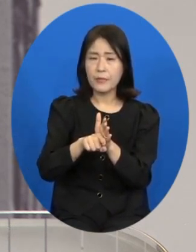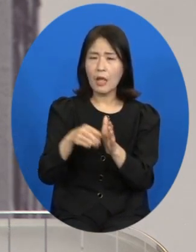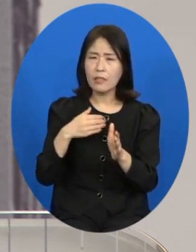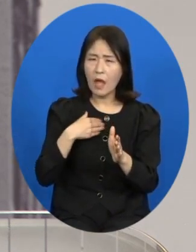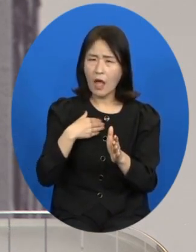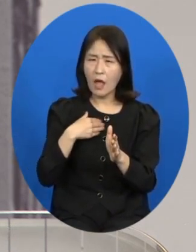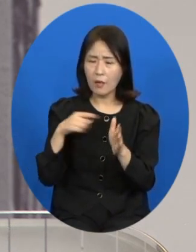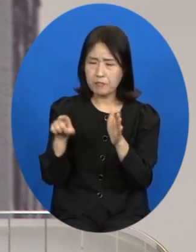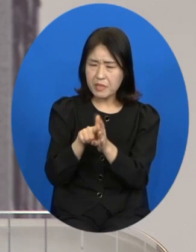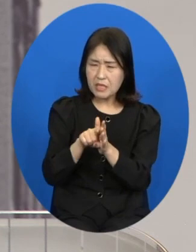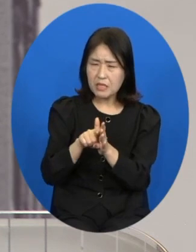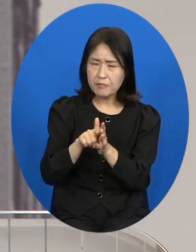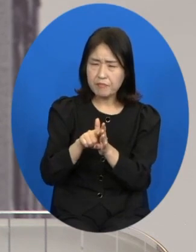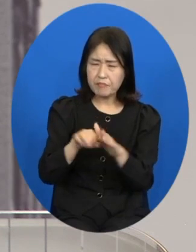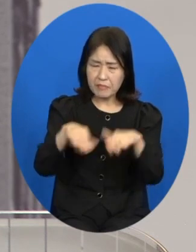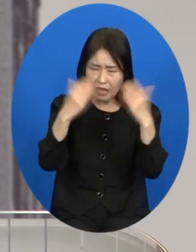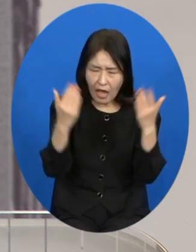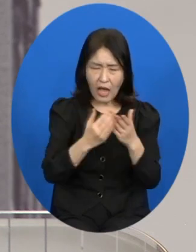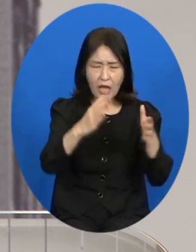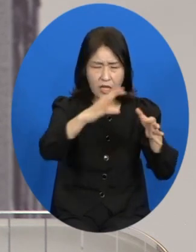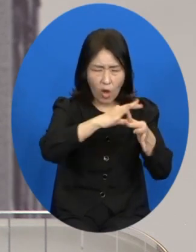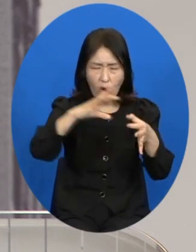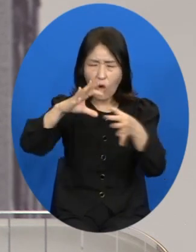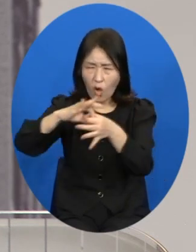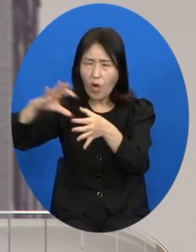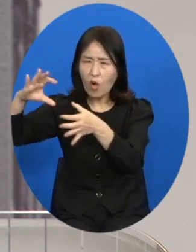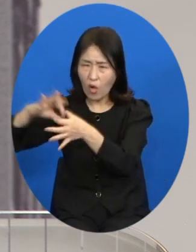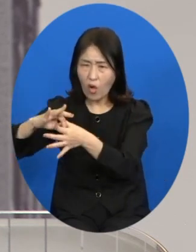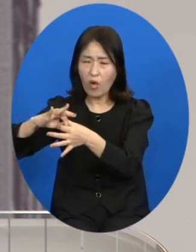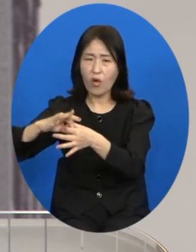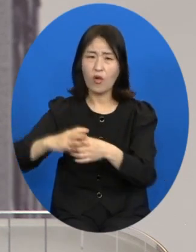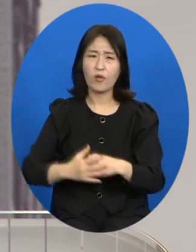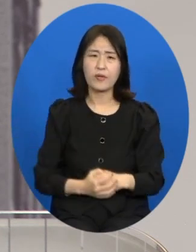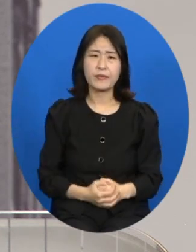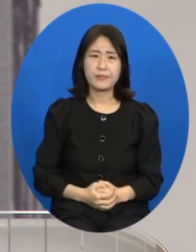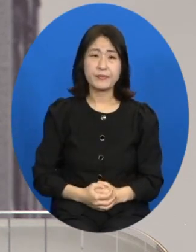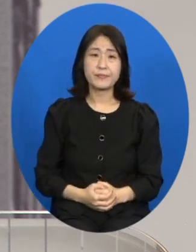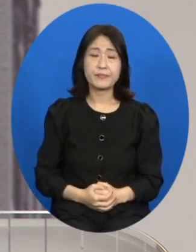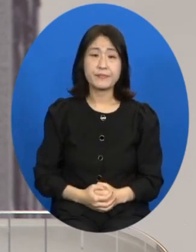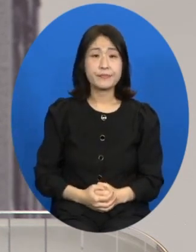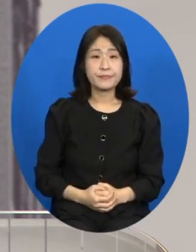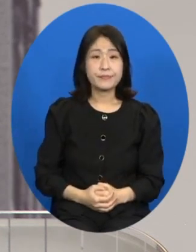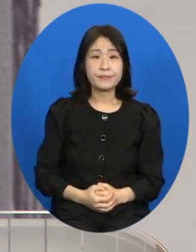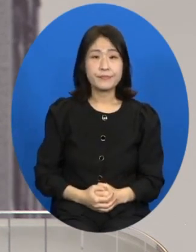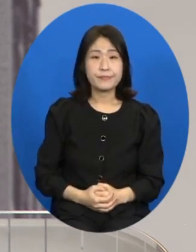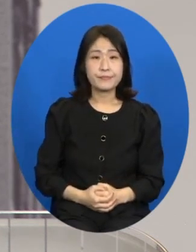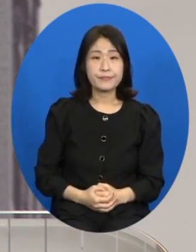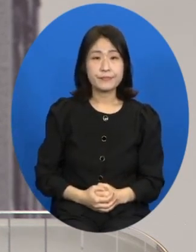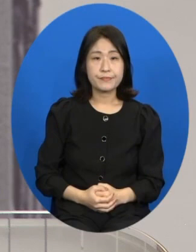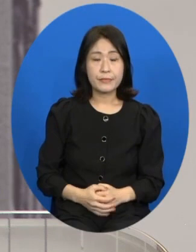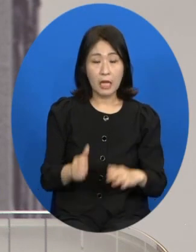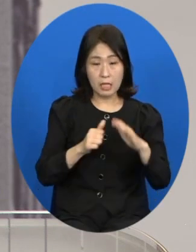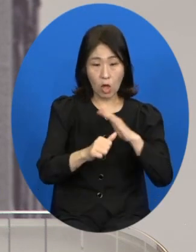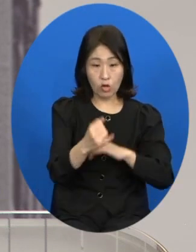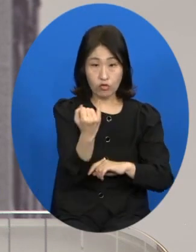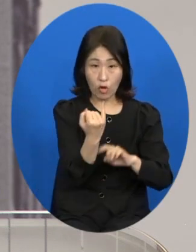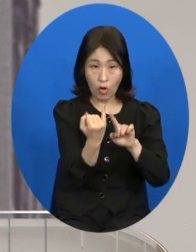되잖아요 그러니까 자신에게 맡겨진 구간을 완주를 한 것이죠 그녀가 끝까지